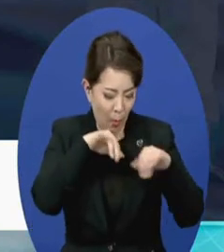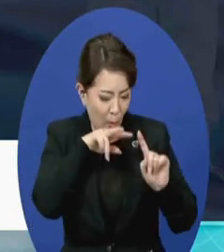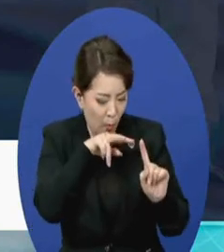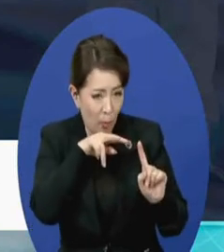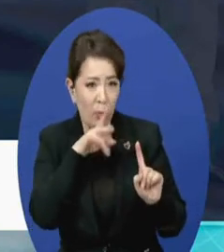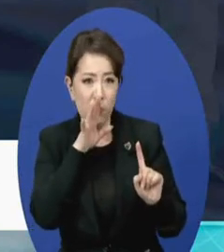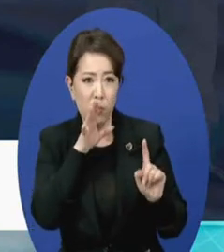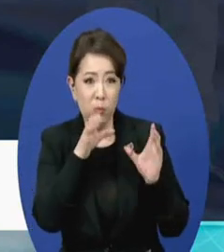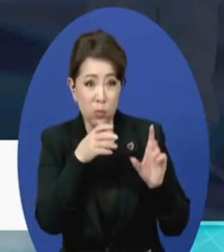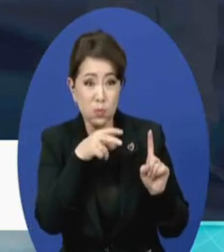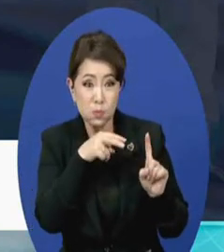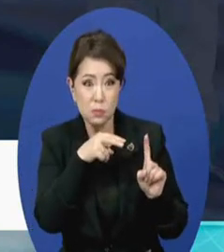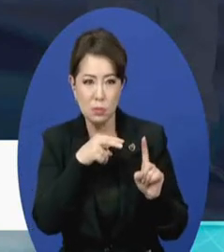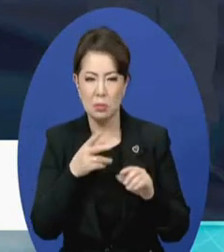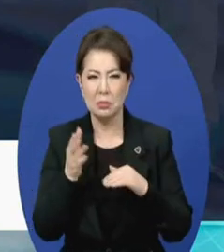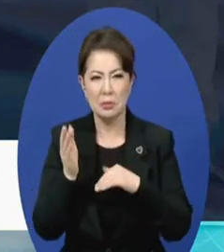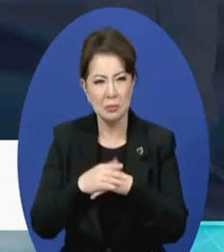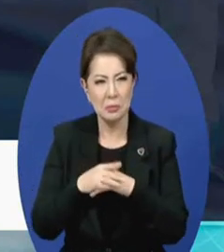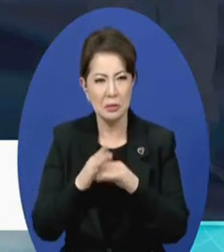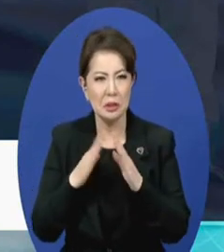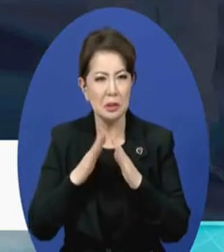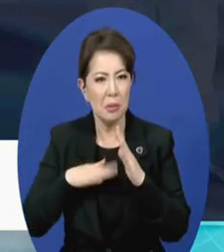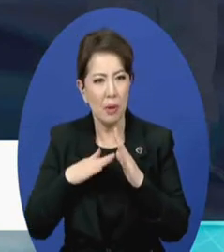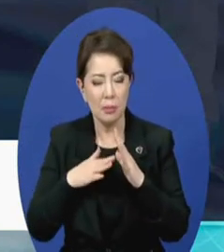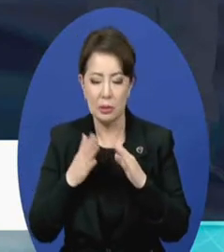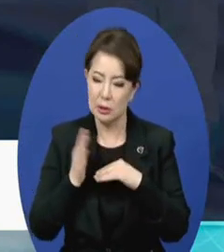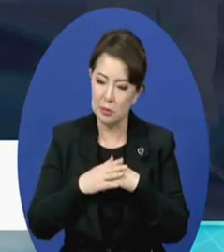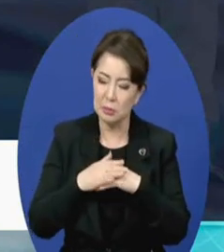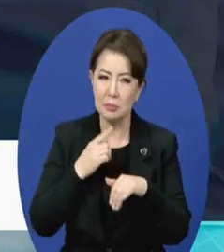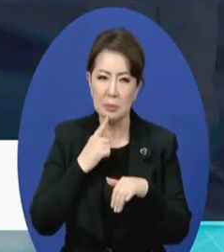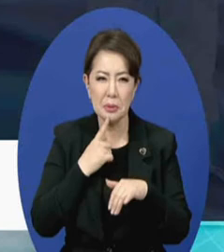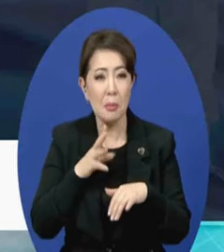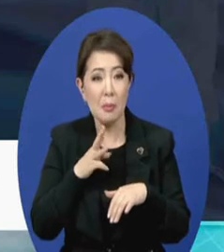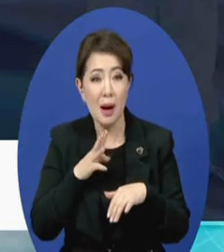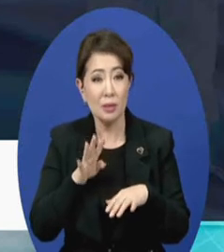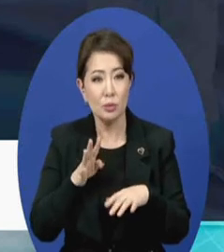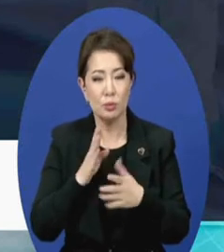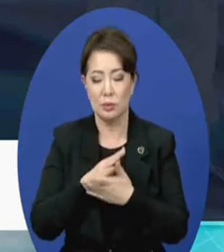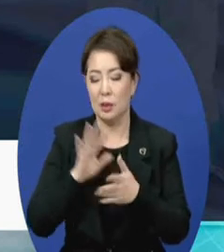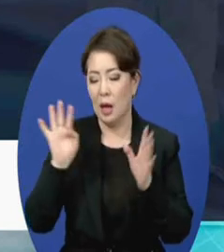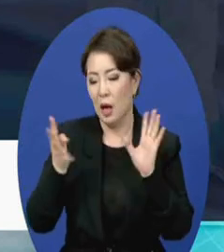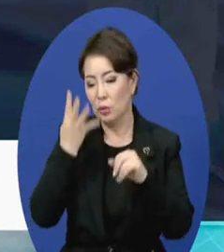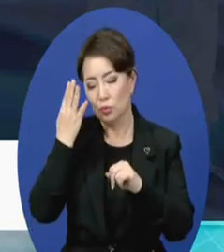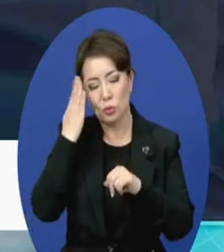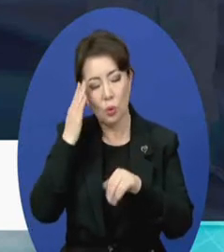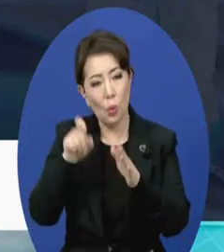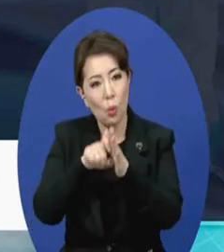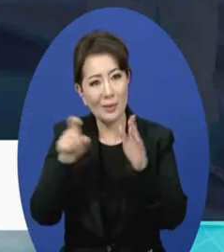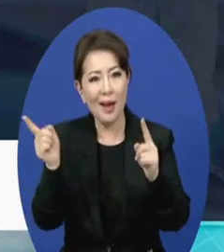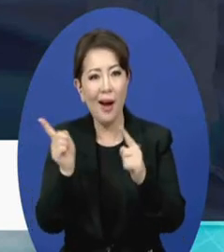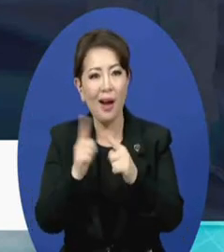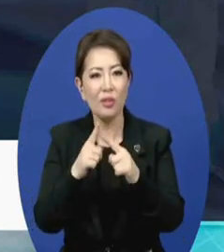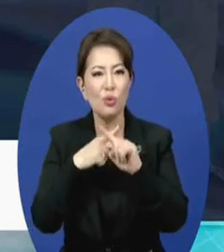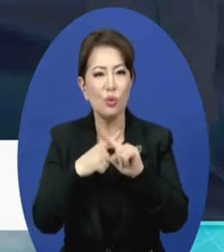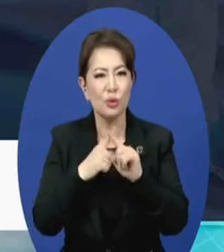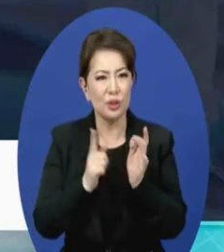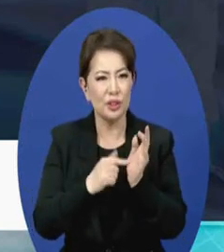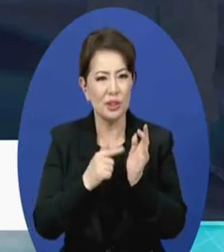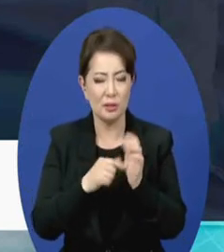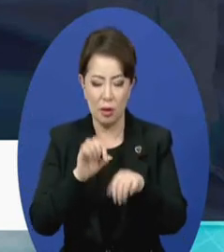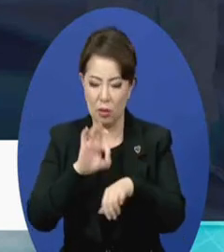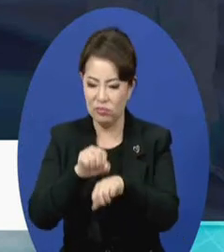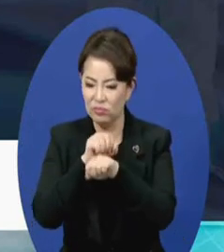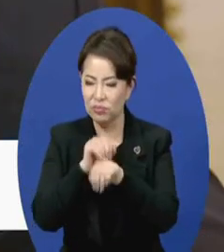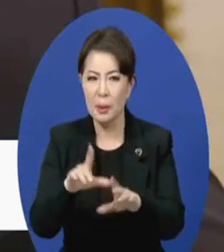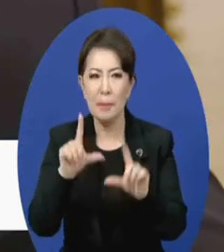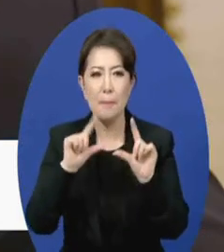үед нас оролт хүндрэл их хэмжээгээр гарах эрсдэлт ойрхон байгаа учраас хамгийн багадаа 14 хоногийн хатуу хөл хорой тогтоож халдварын тархалтыг бууруулах ёстой гэж